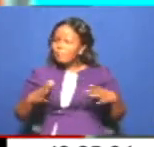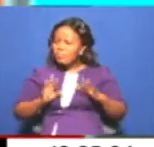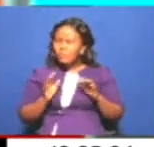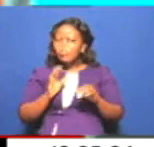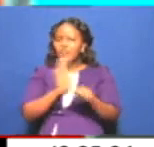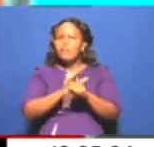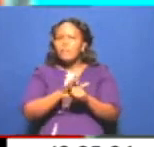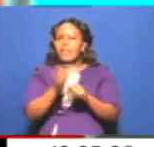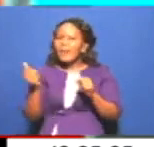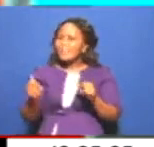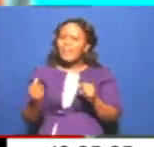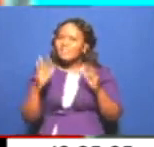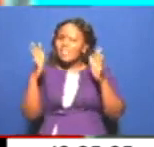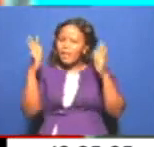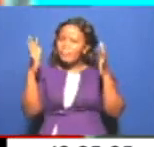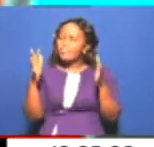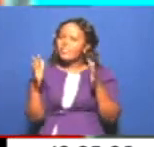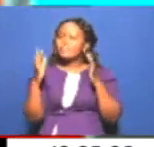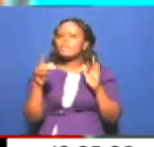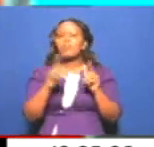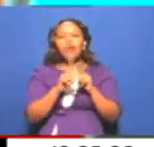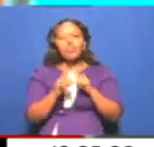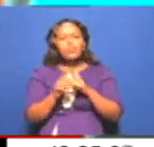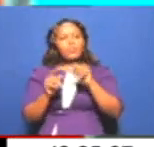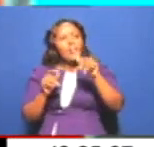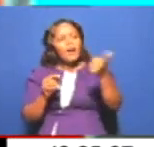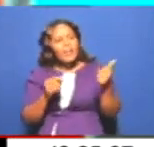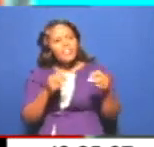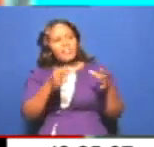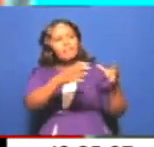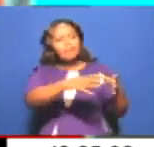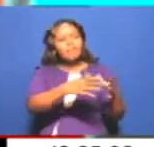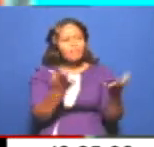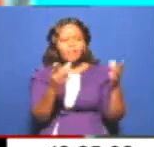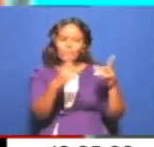wengine, na pia kwa mkono ule mwingine ni matamshi ambayo pia